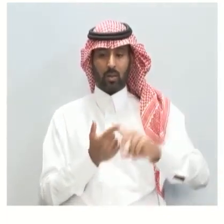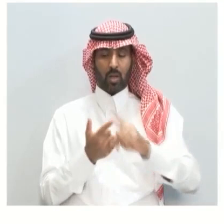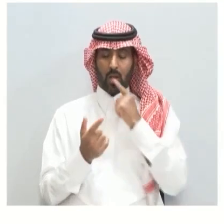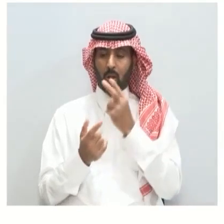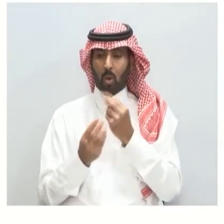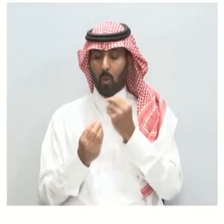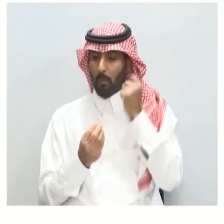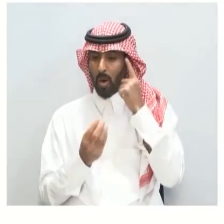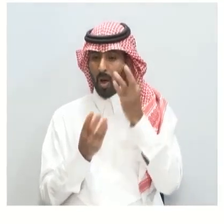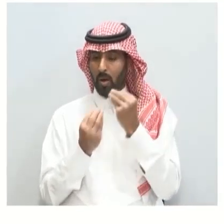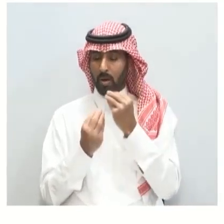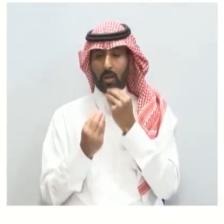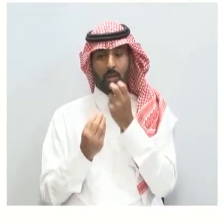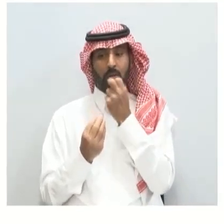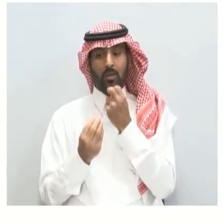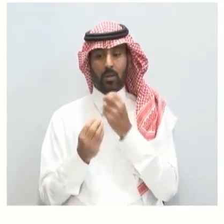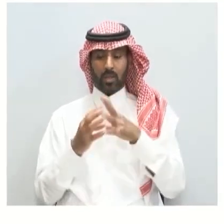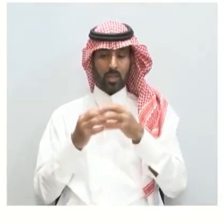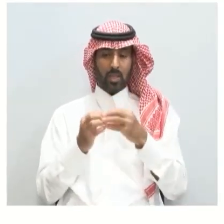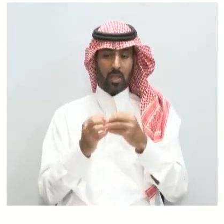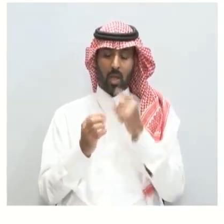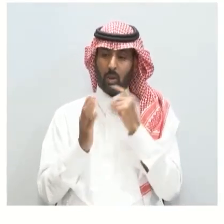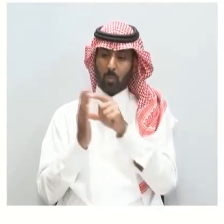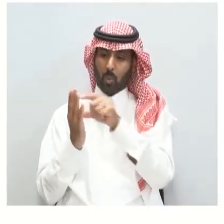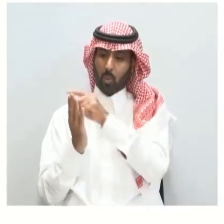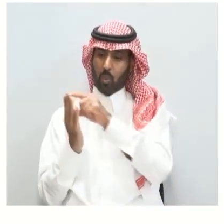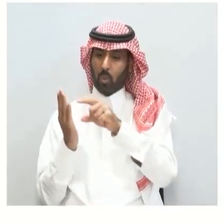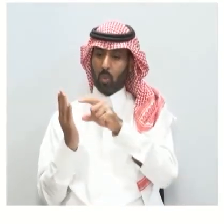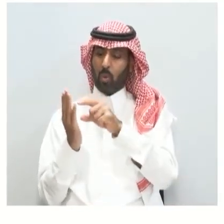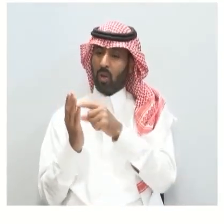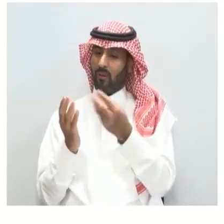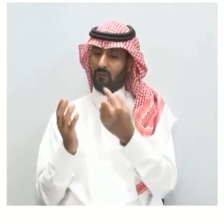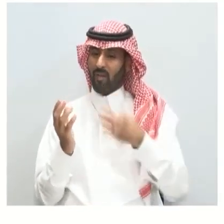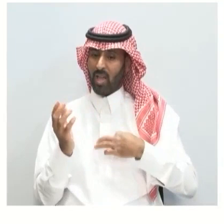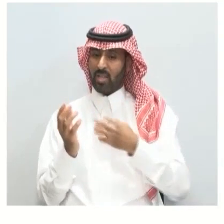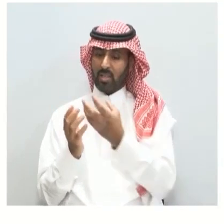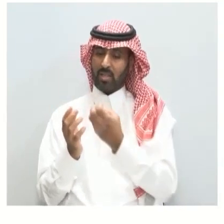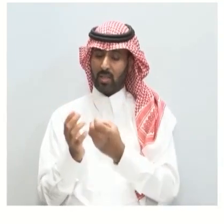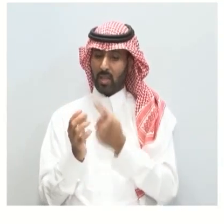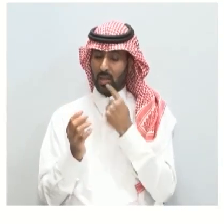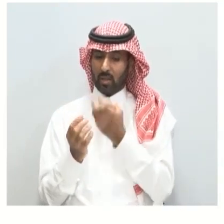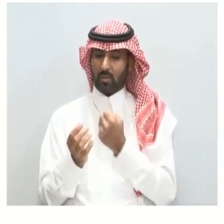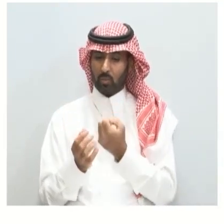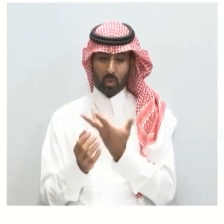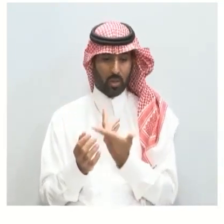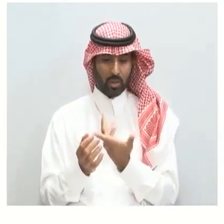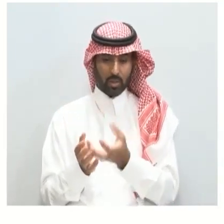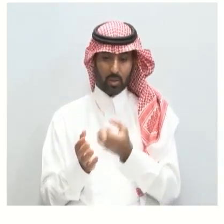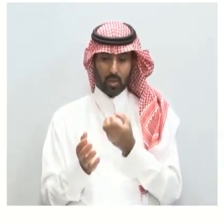القران اسمه تعريفه موضوعه ثمرته استمداده